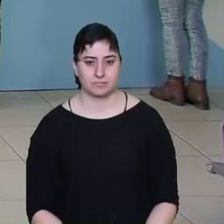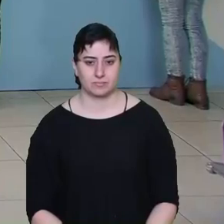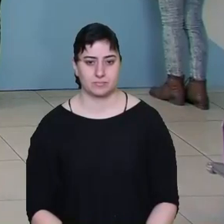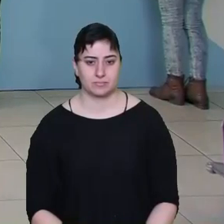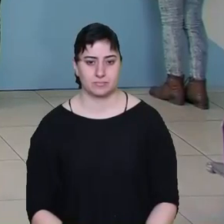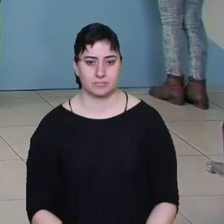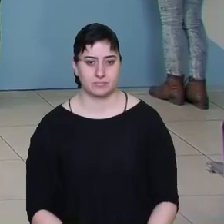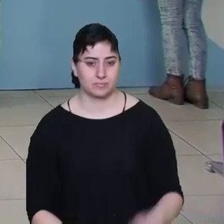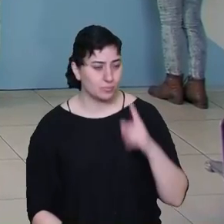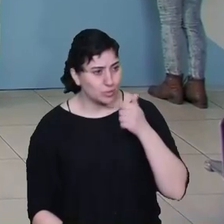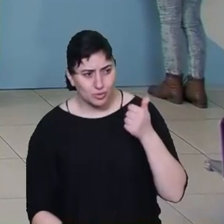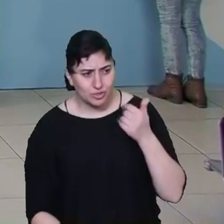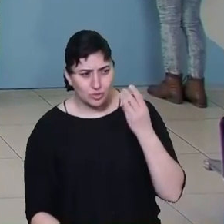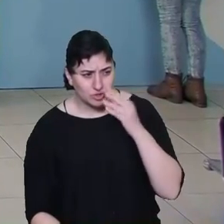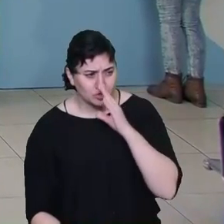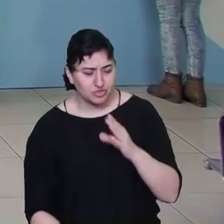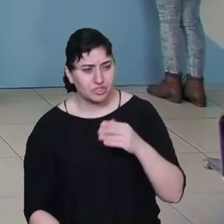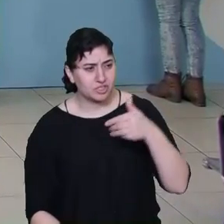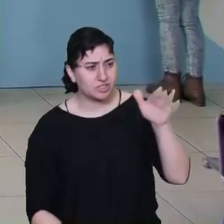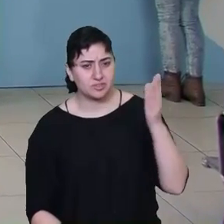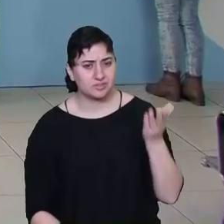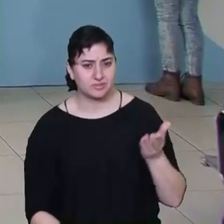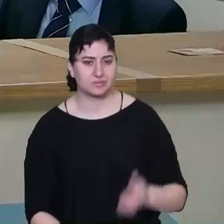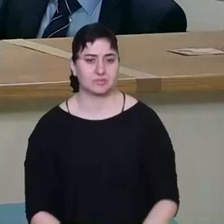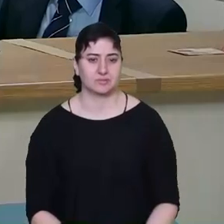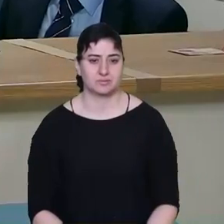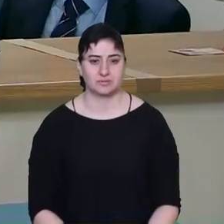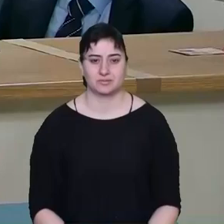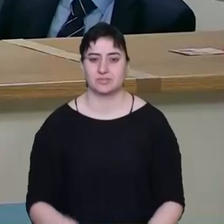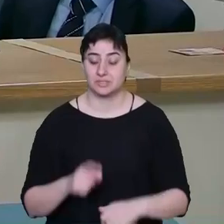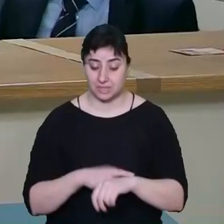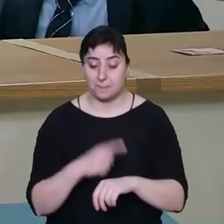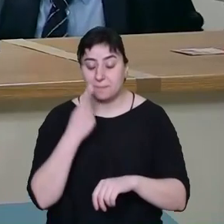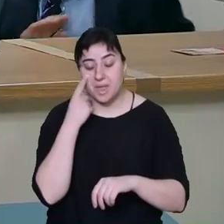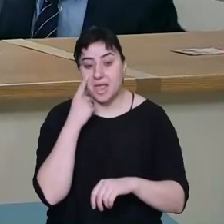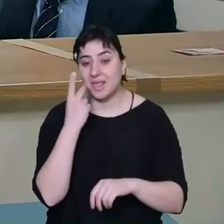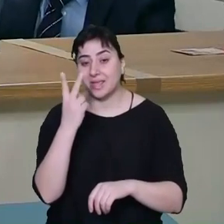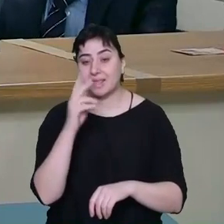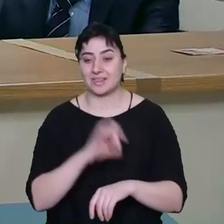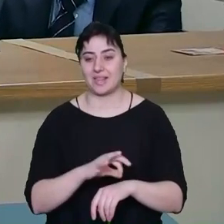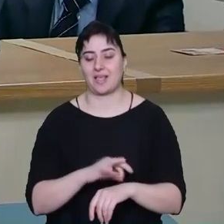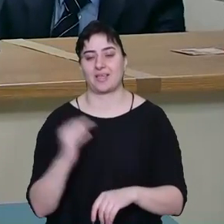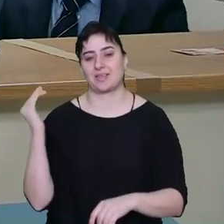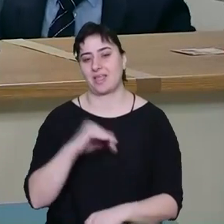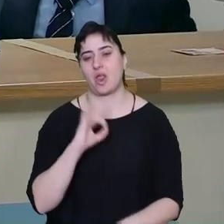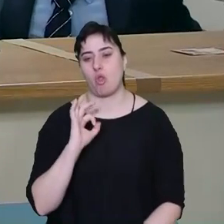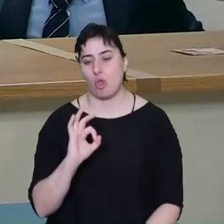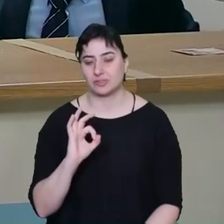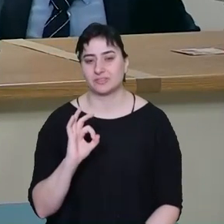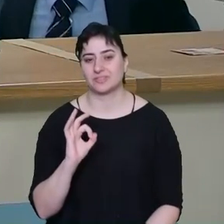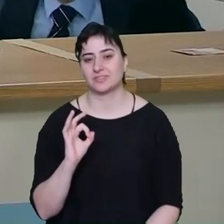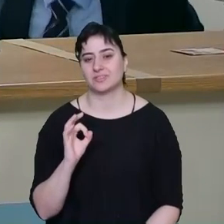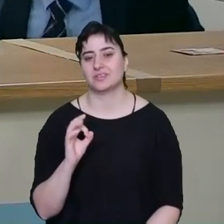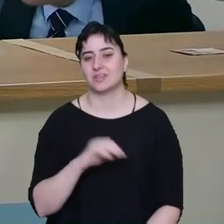Aa müdür bey ciddi ciddi gitti galiba. Saat tutuyorum. 2 dakika içinde gelecek